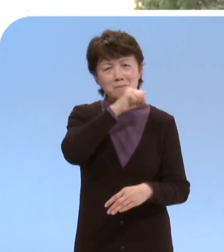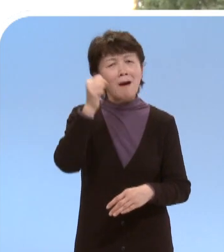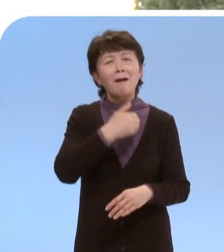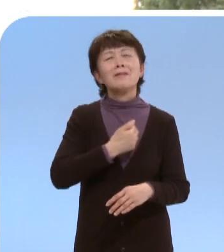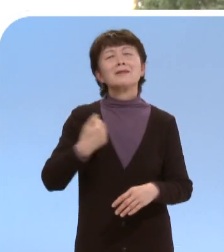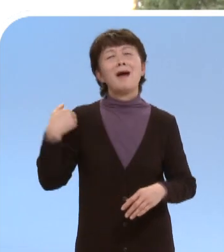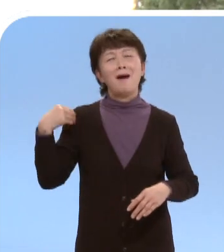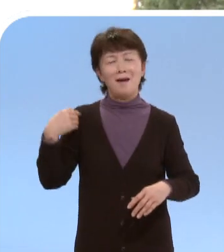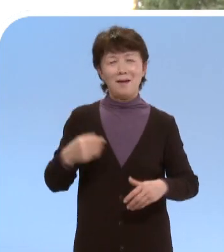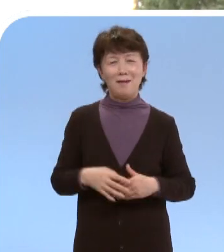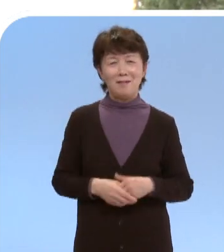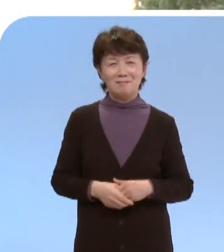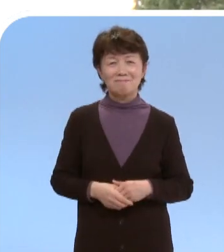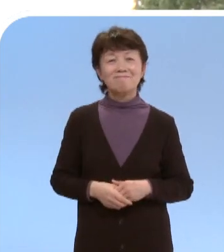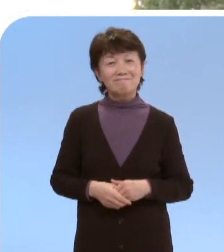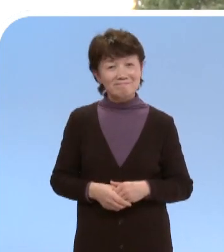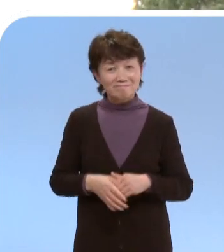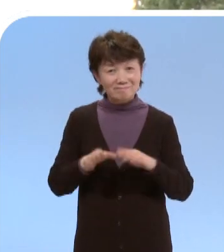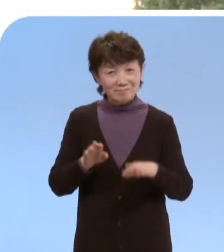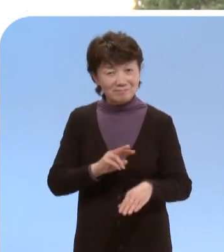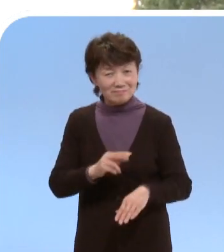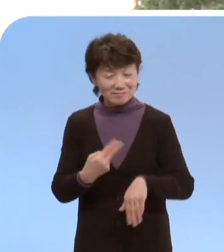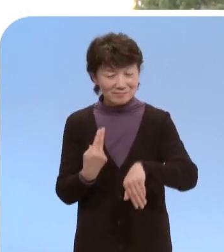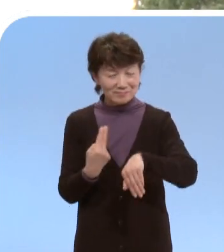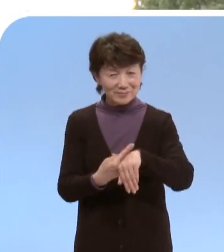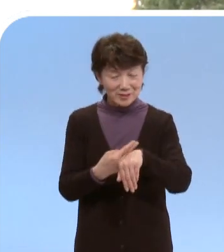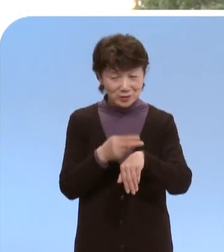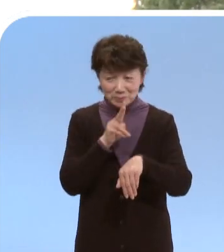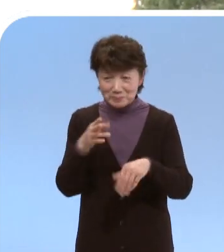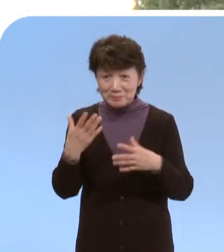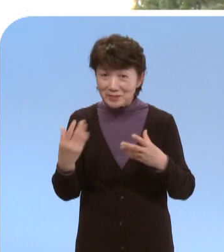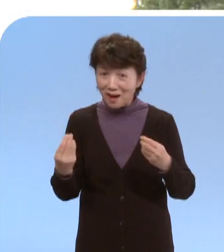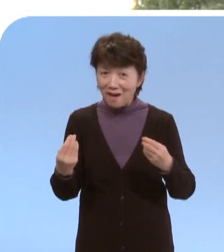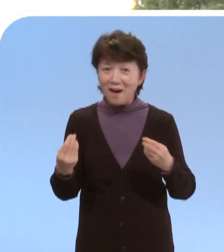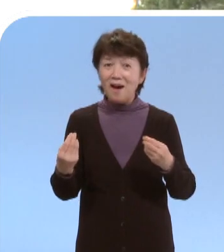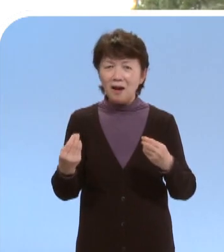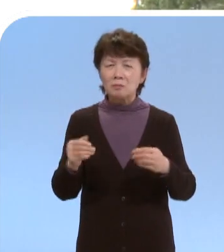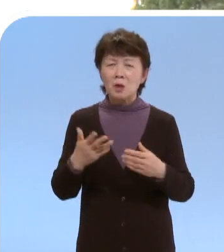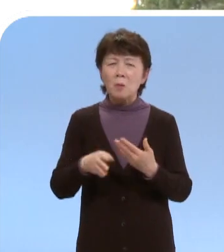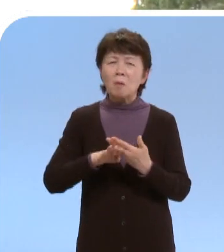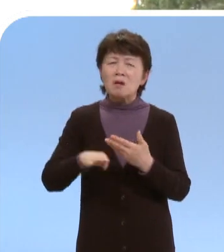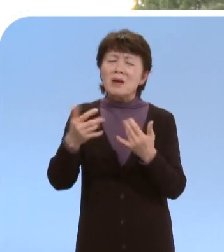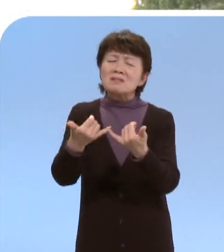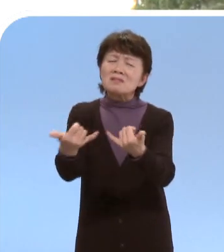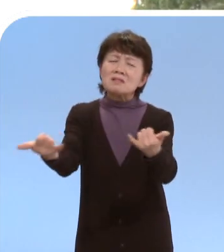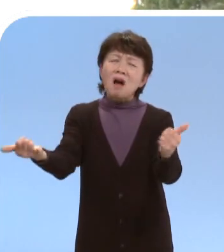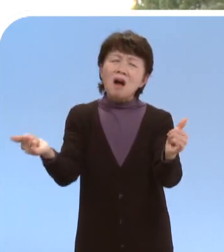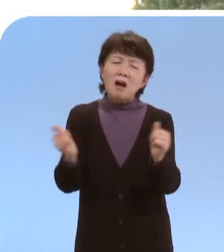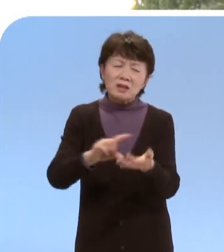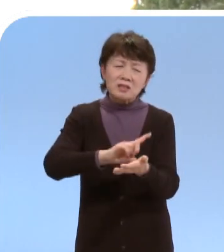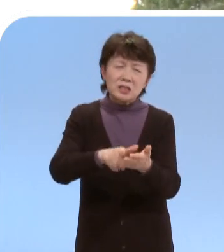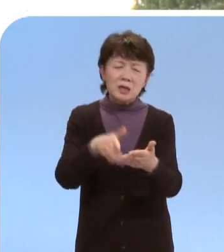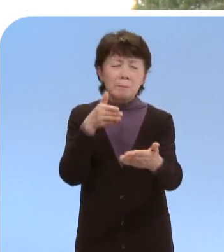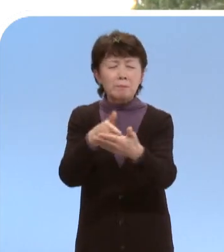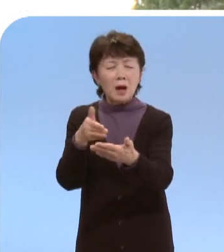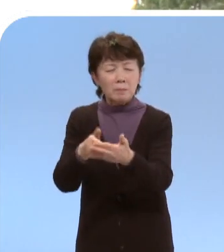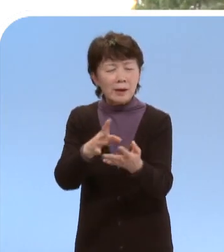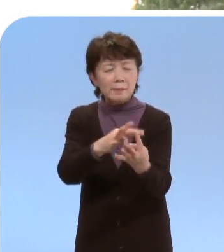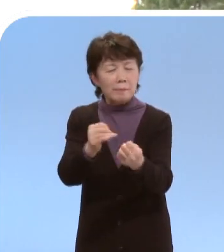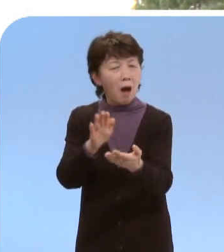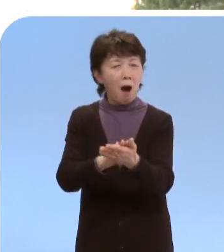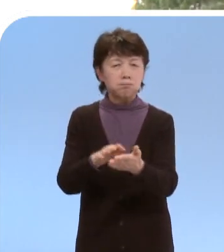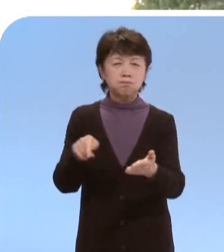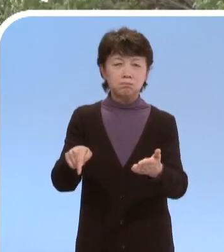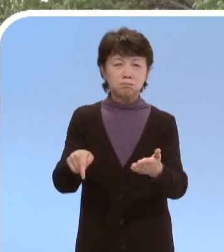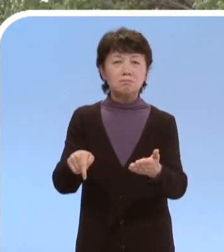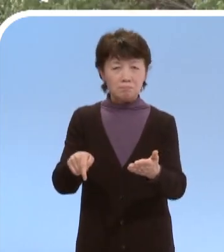いや、今日はすごい技術を見せていただきました。けれどもまだまだ社会地域の課題は解決してい